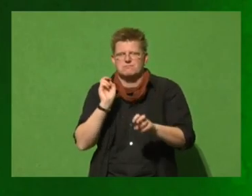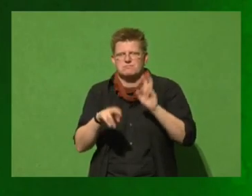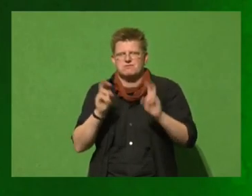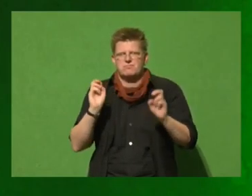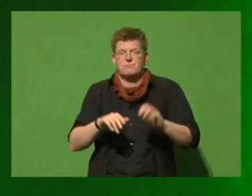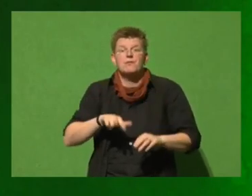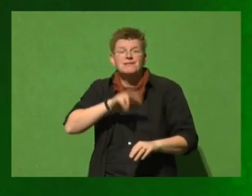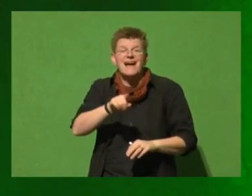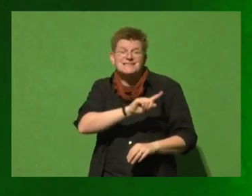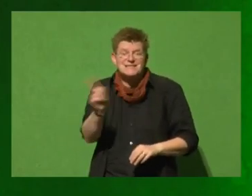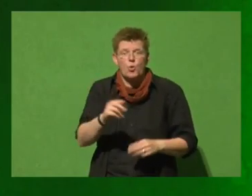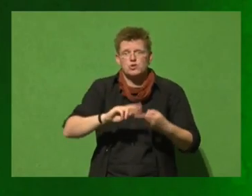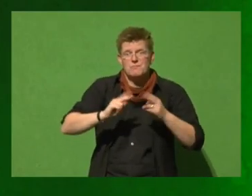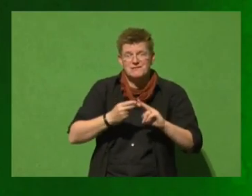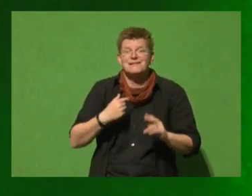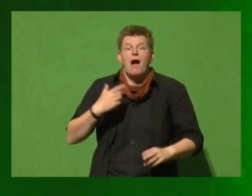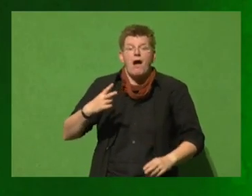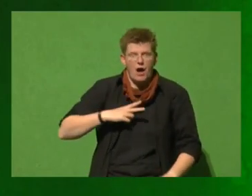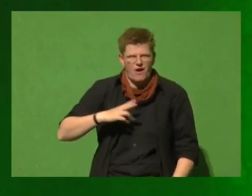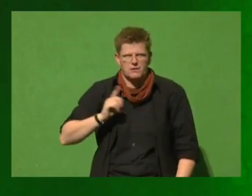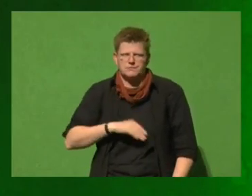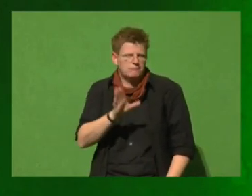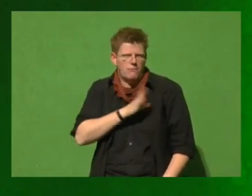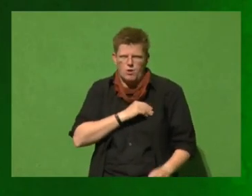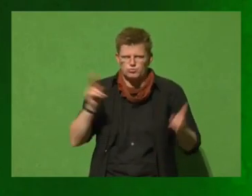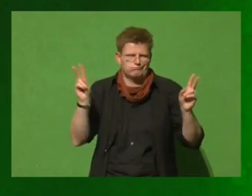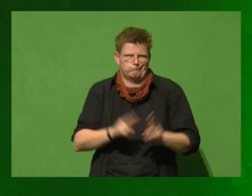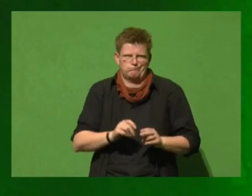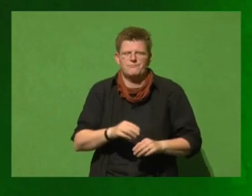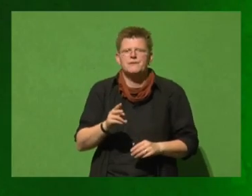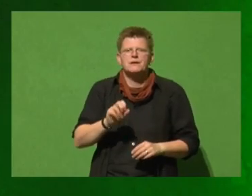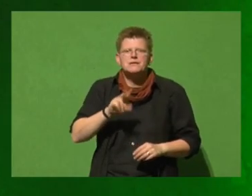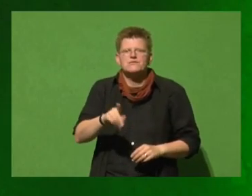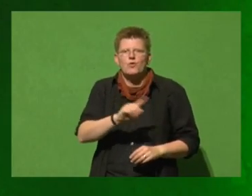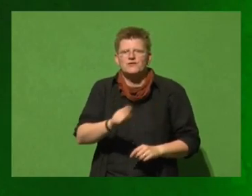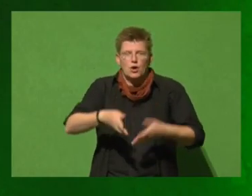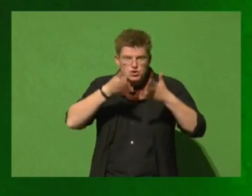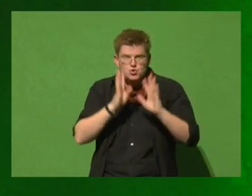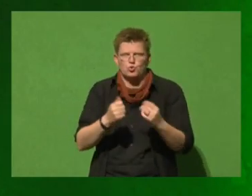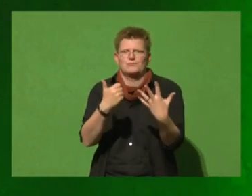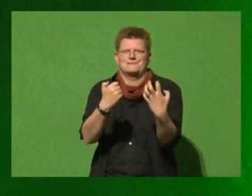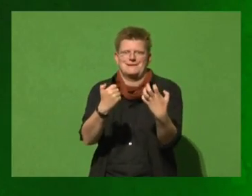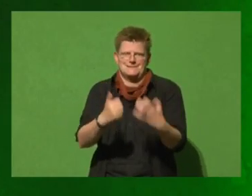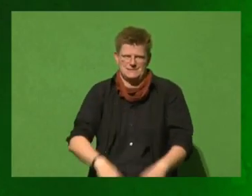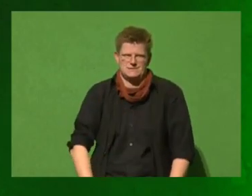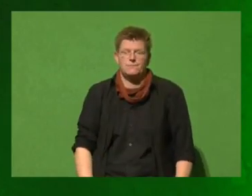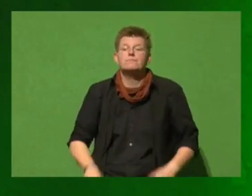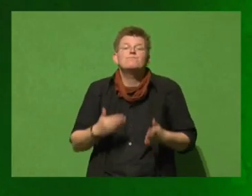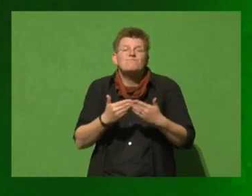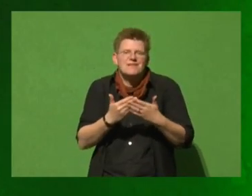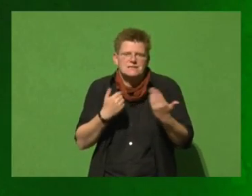Mitgliedern gerechnet gehabt. In der Tat waren es aber nur 12.960 im Schnitt im Jahr. Und